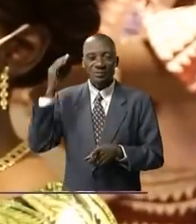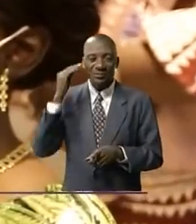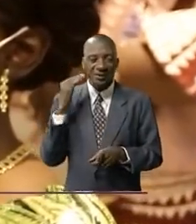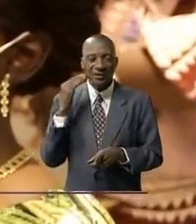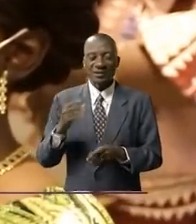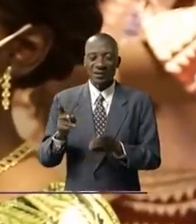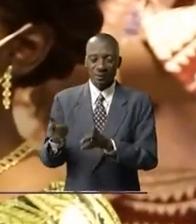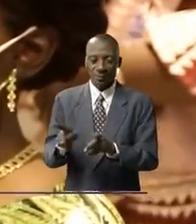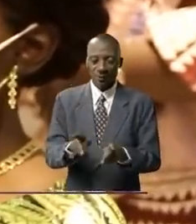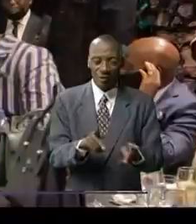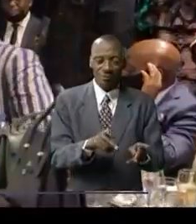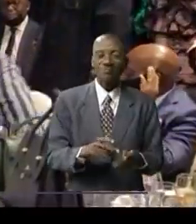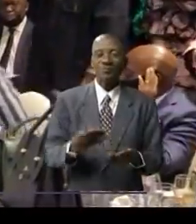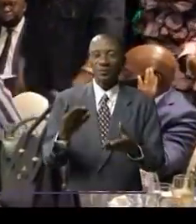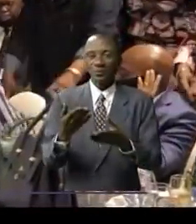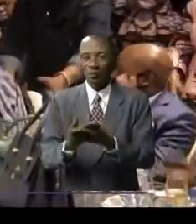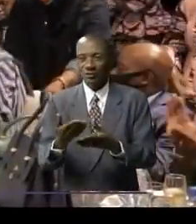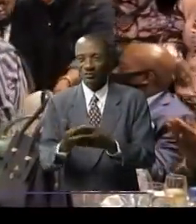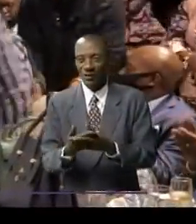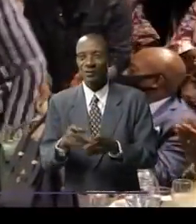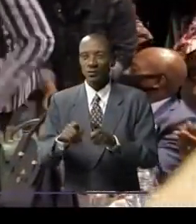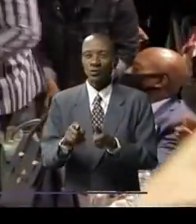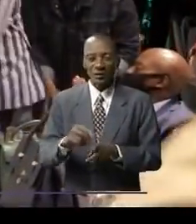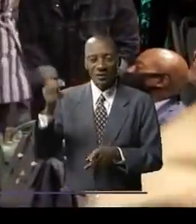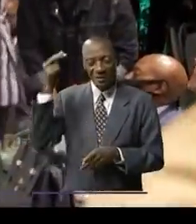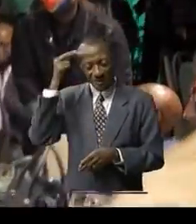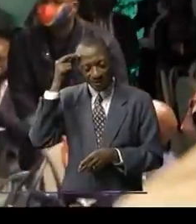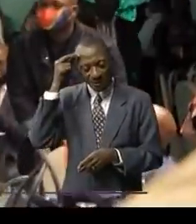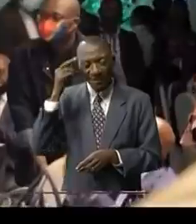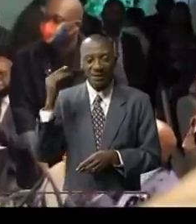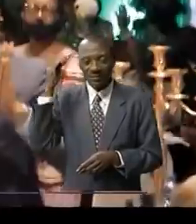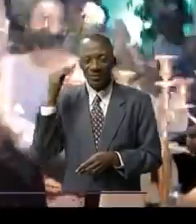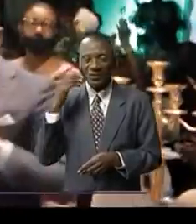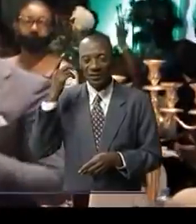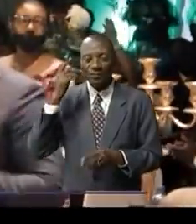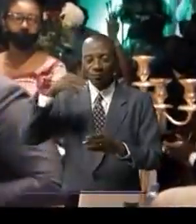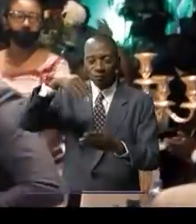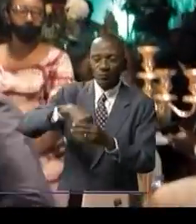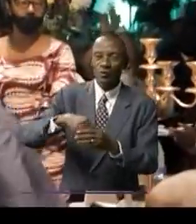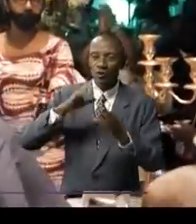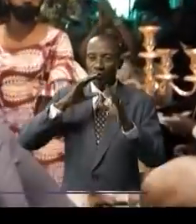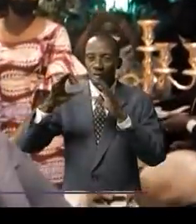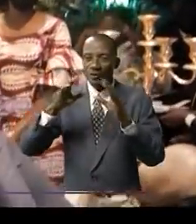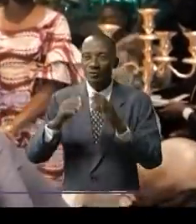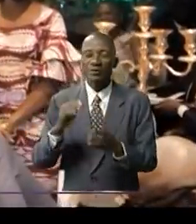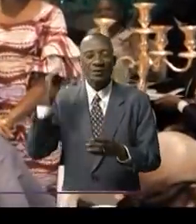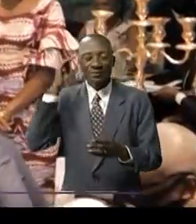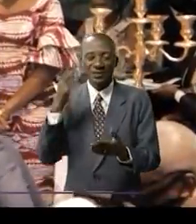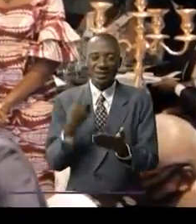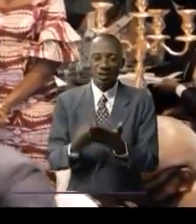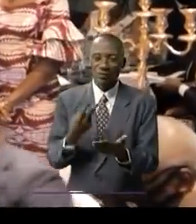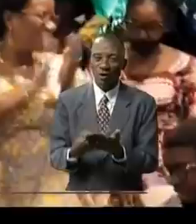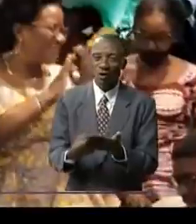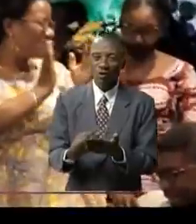au plan et au portefeuille, Kibasa Maliba, ministre des PTNTIC, Serge Kondé, ministre des Sports et Véronique